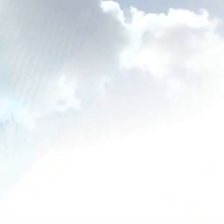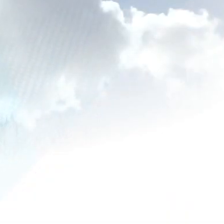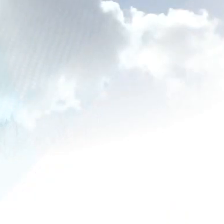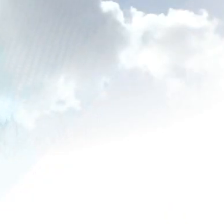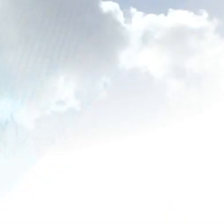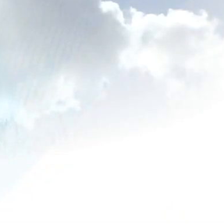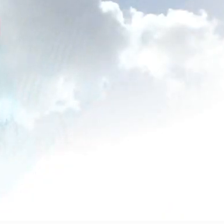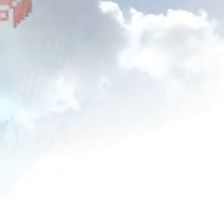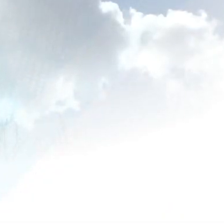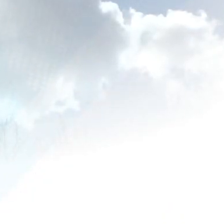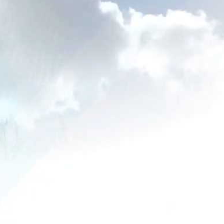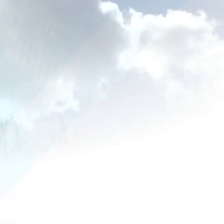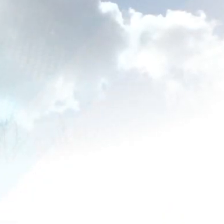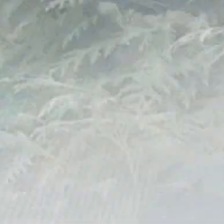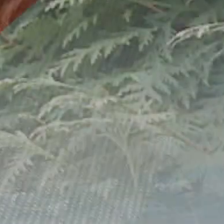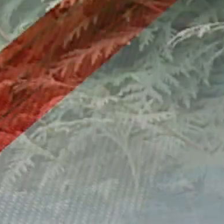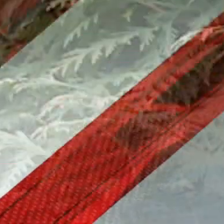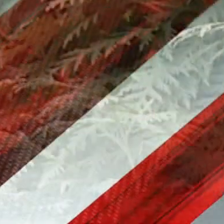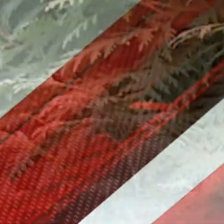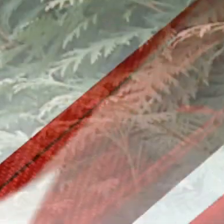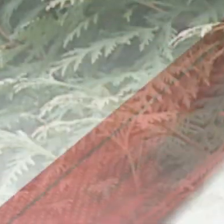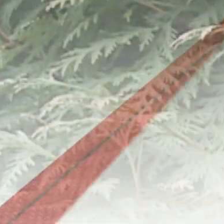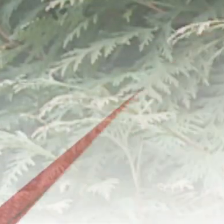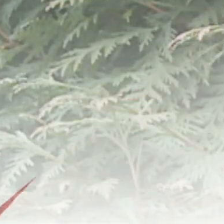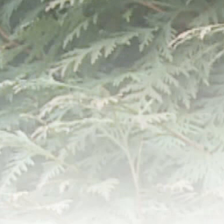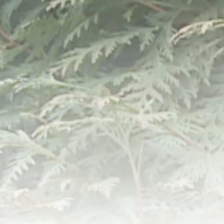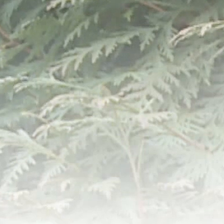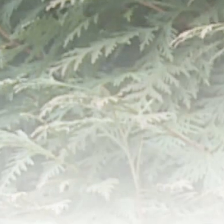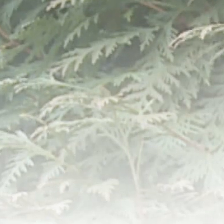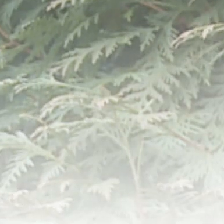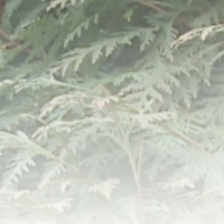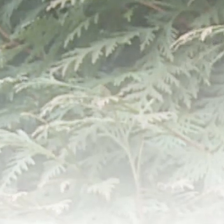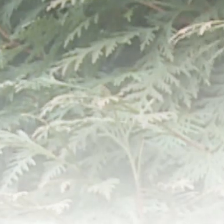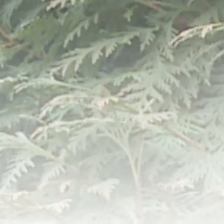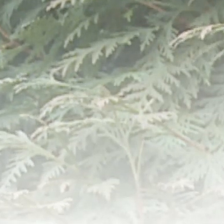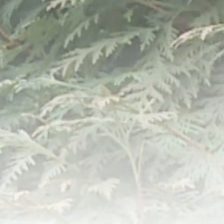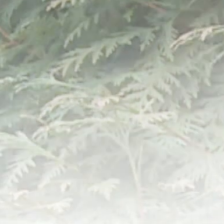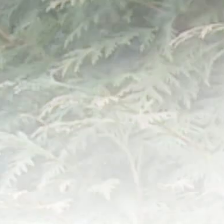Па месяцовым календары малады месяц, а дакладней 29 сакавіка